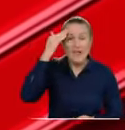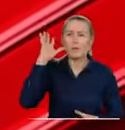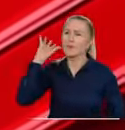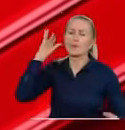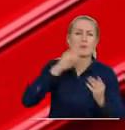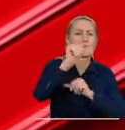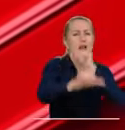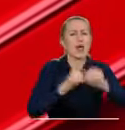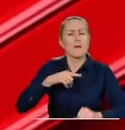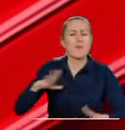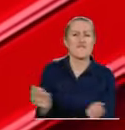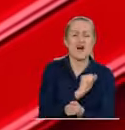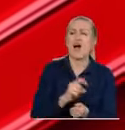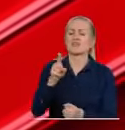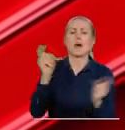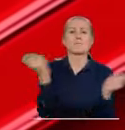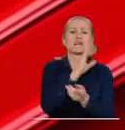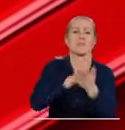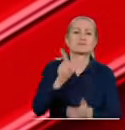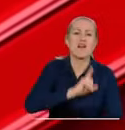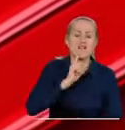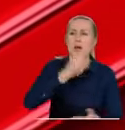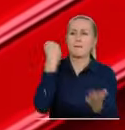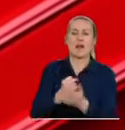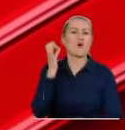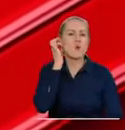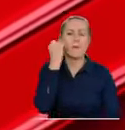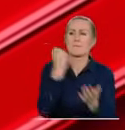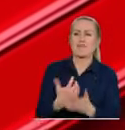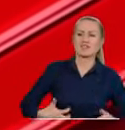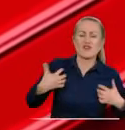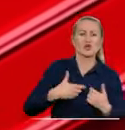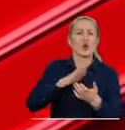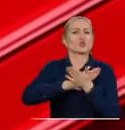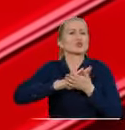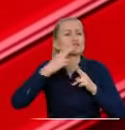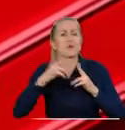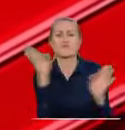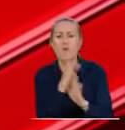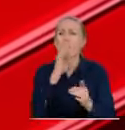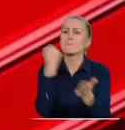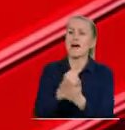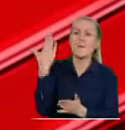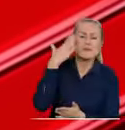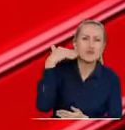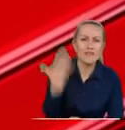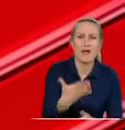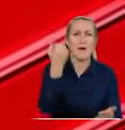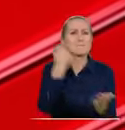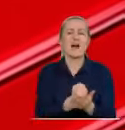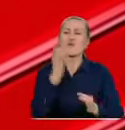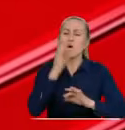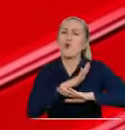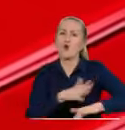jak świeckie państwo, jak prawa kobiet, prawa zwierząt, czyste powietrze, prawo do mieszkania, prawo do dobrej